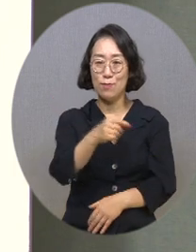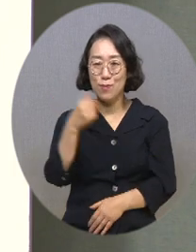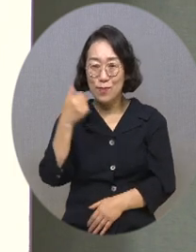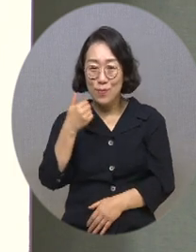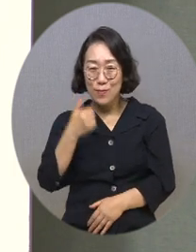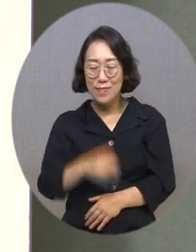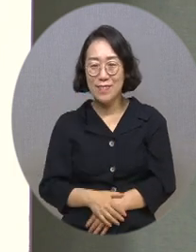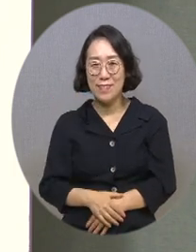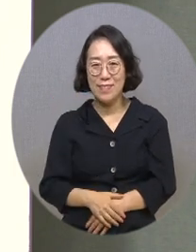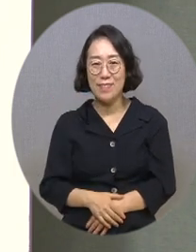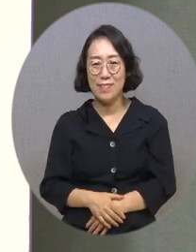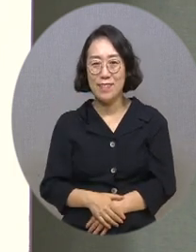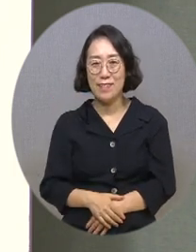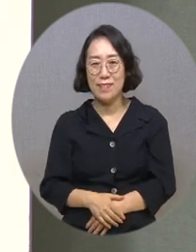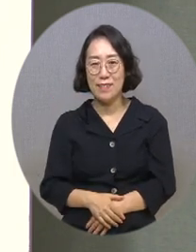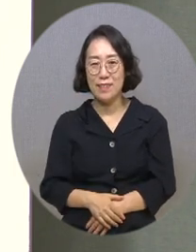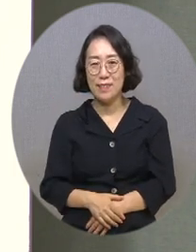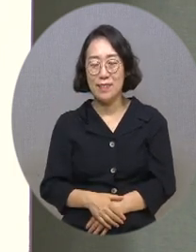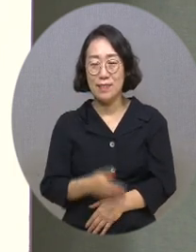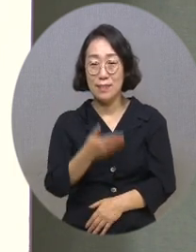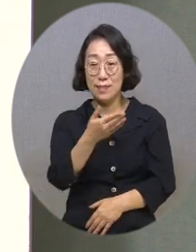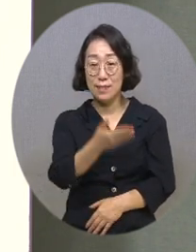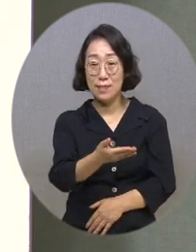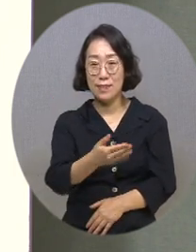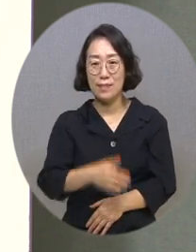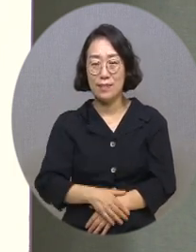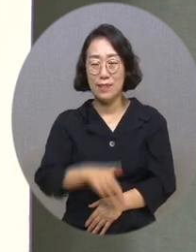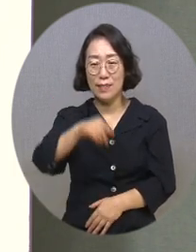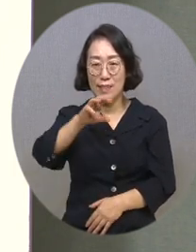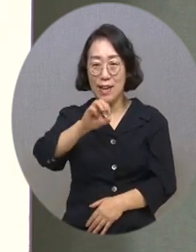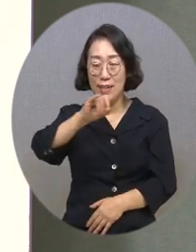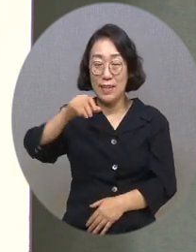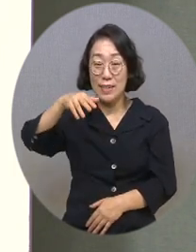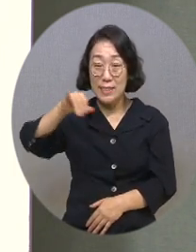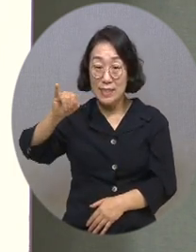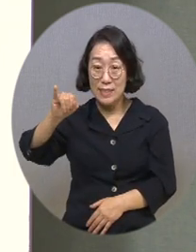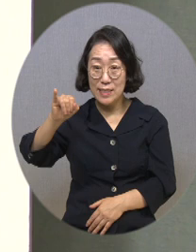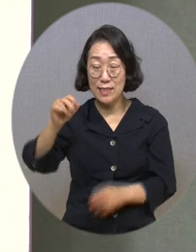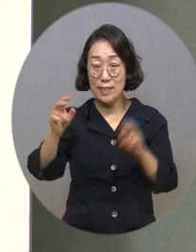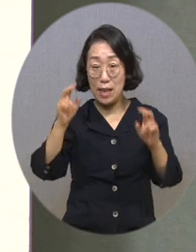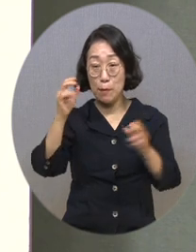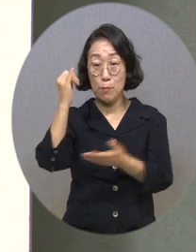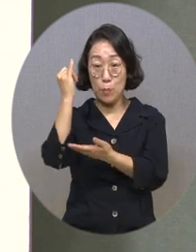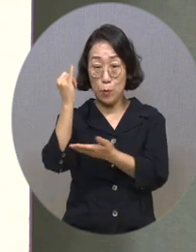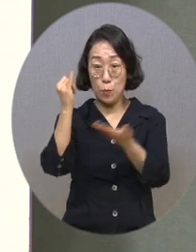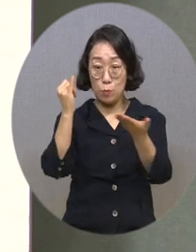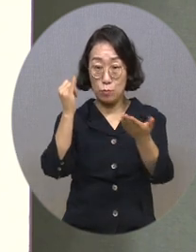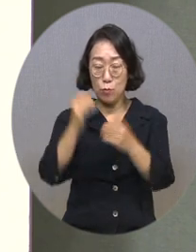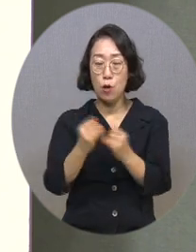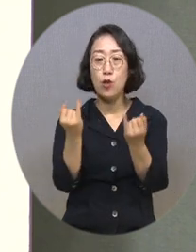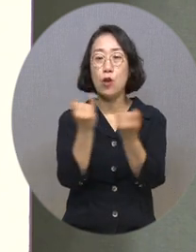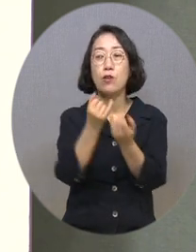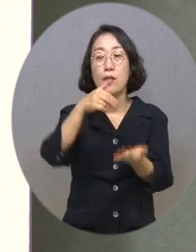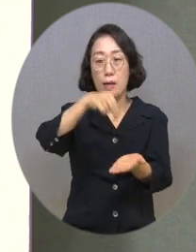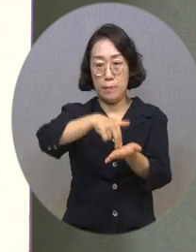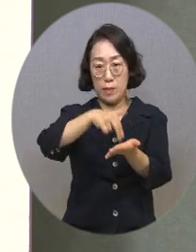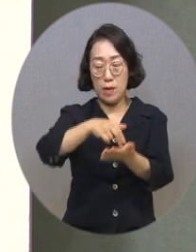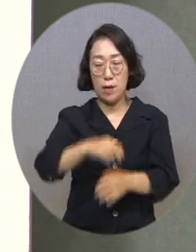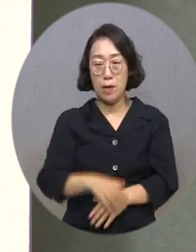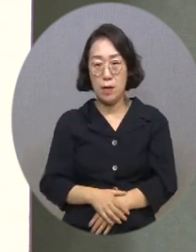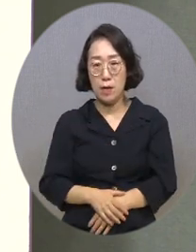같아서 여쭤보겠습니다. 예, 그분은 바로 장희지 대표인데 여성으로서